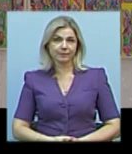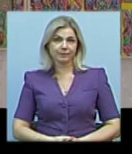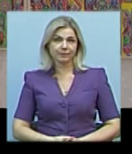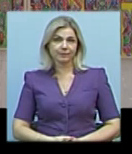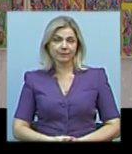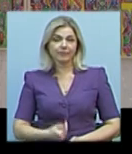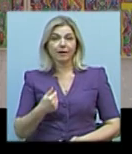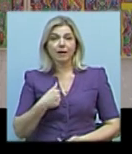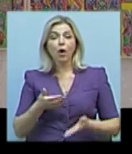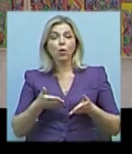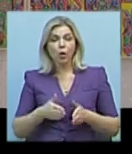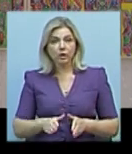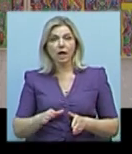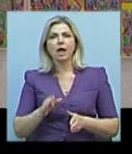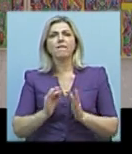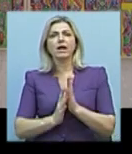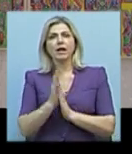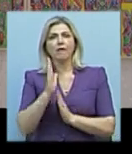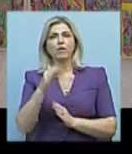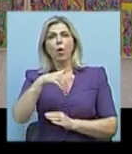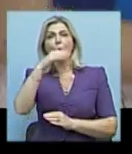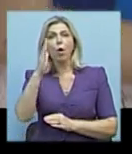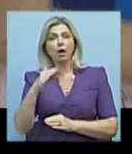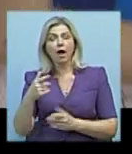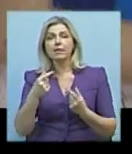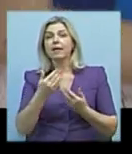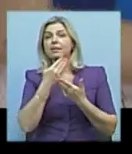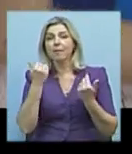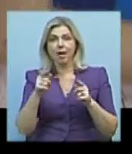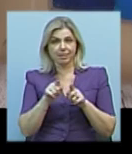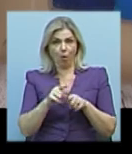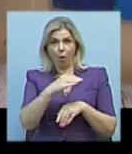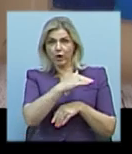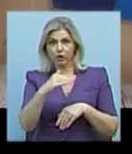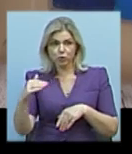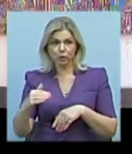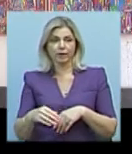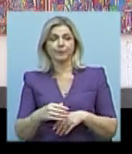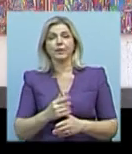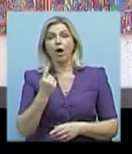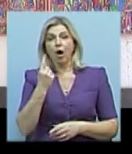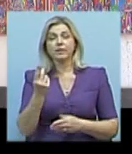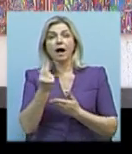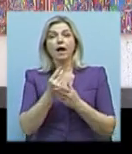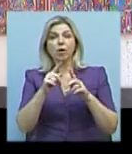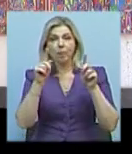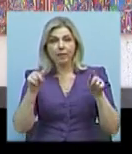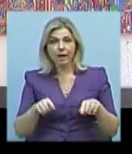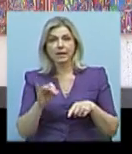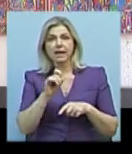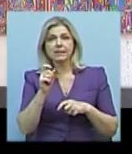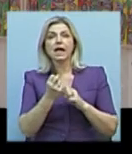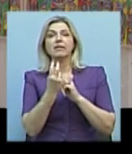родився, виріс в горах, де немає того горизонту. Одна з робіт «Пристрасті буття» складається з 12